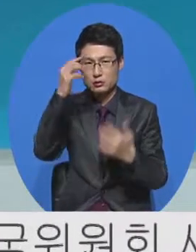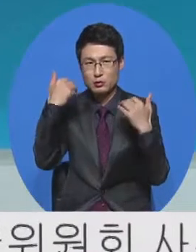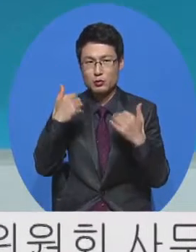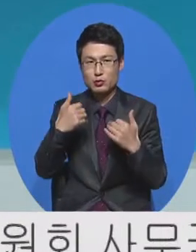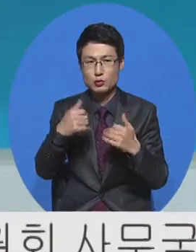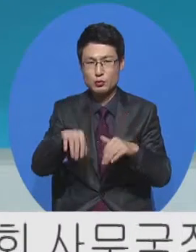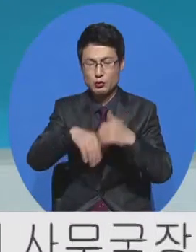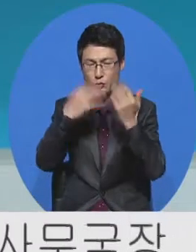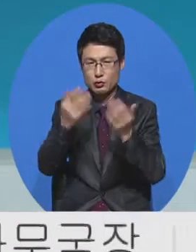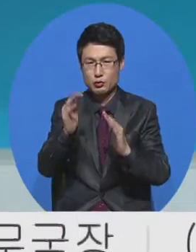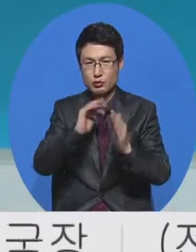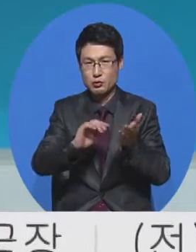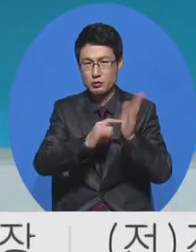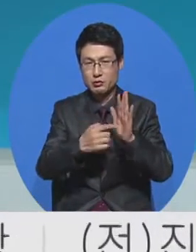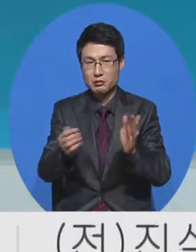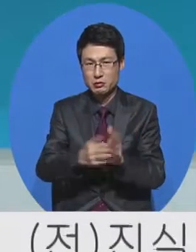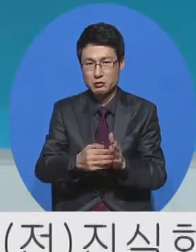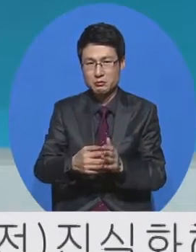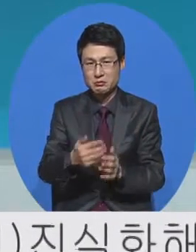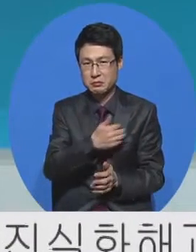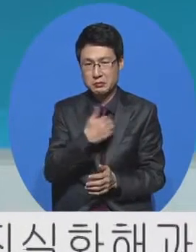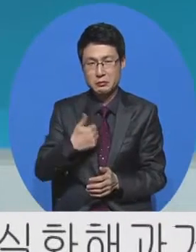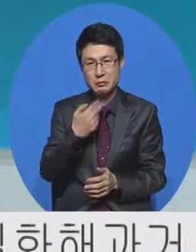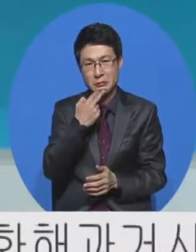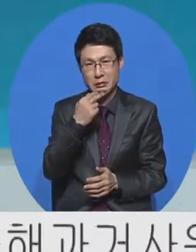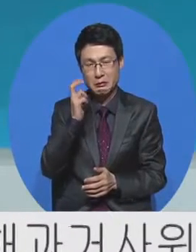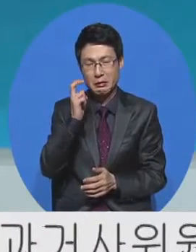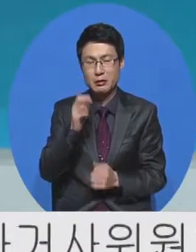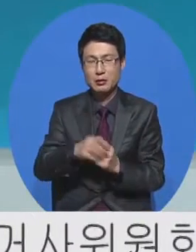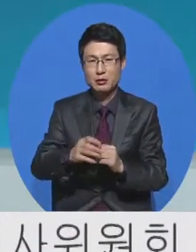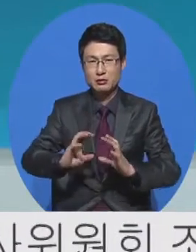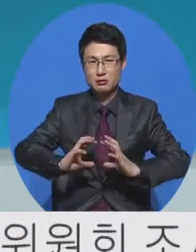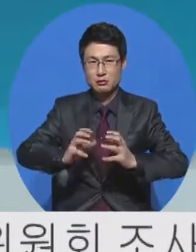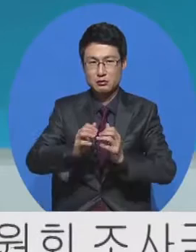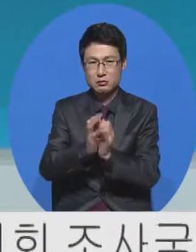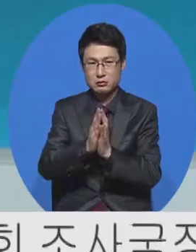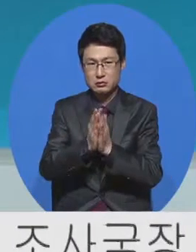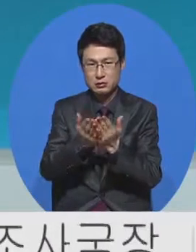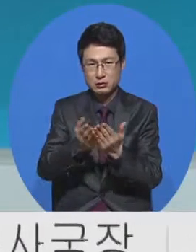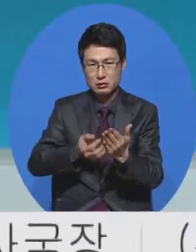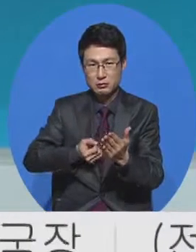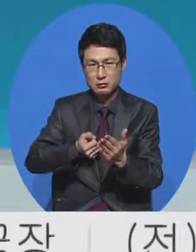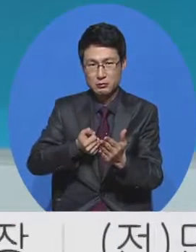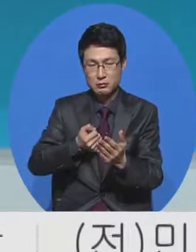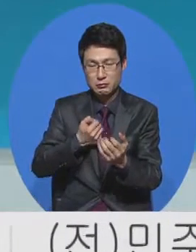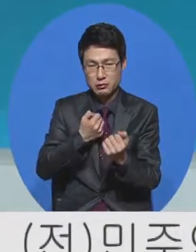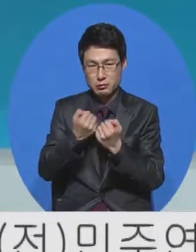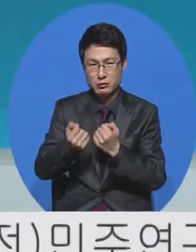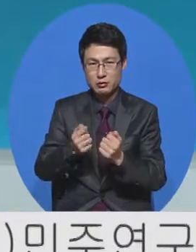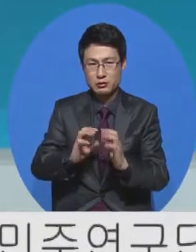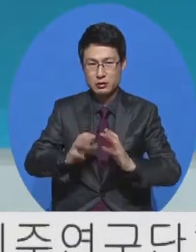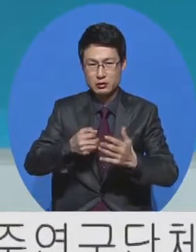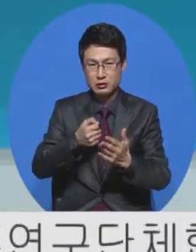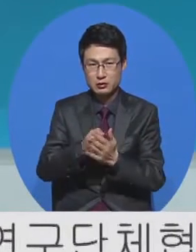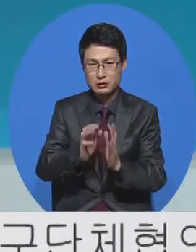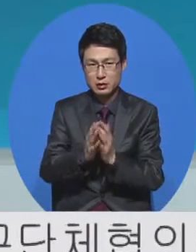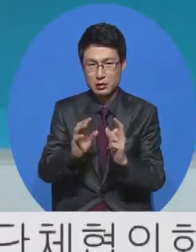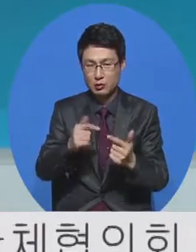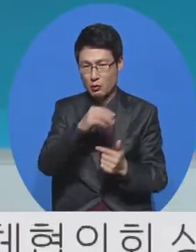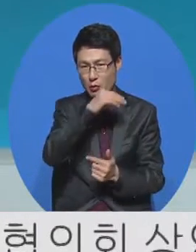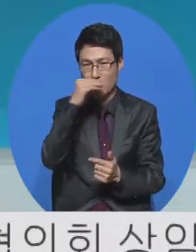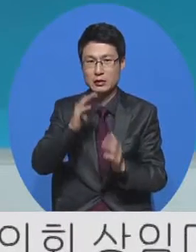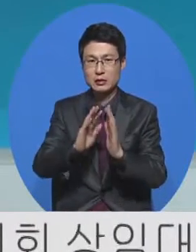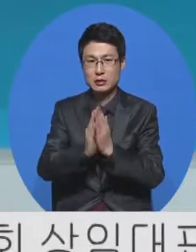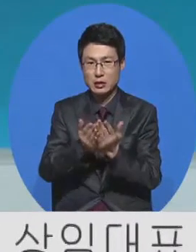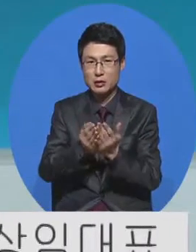전면적으로 공개를 해놓고도 자신이 없었던지 국정 조건 쎄미 도 불구하고 국정 족 것으로 안하고 올바른 쪼까